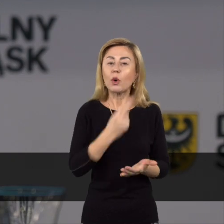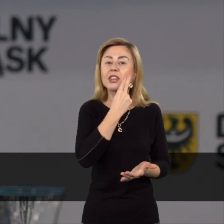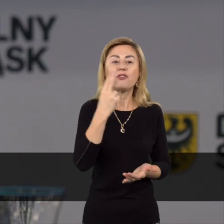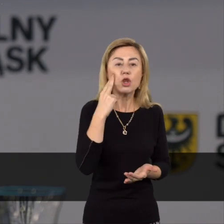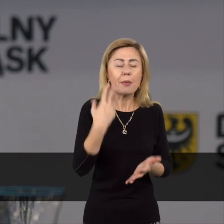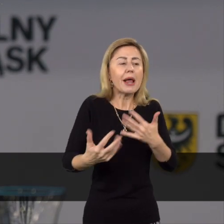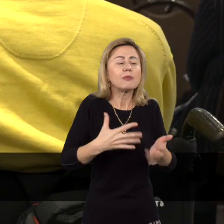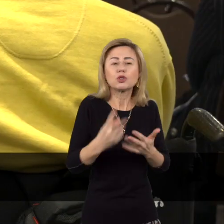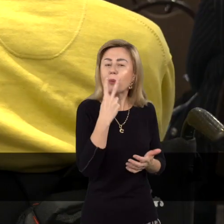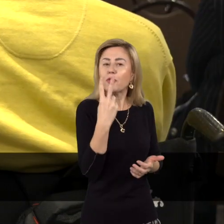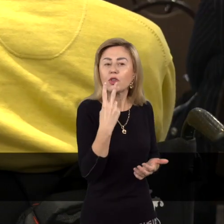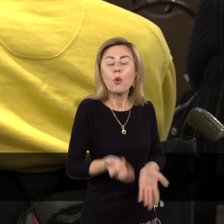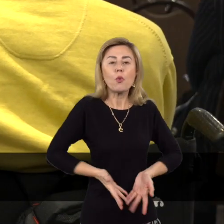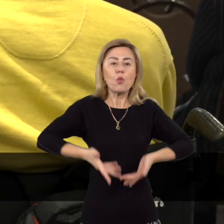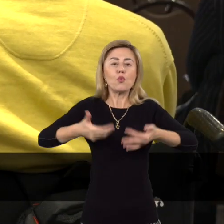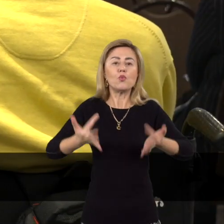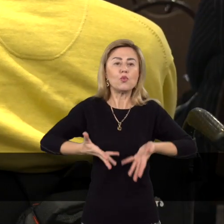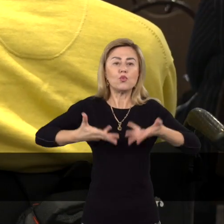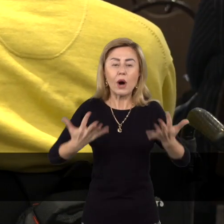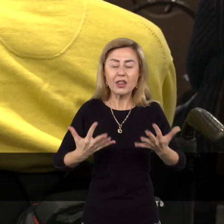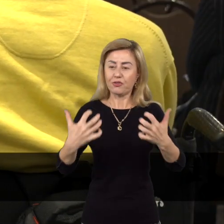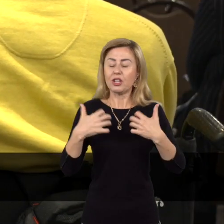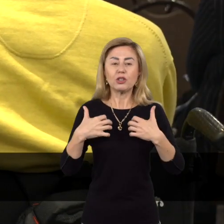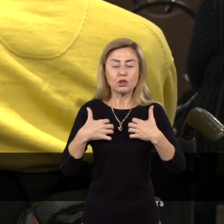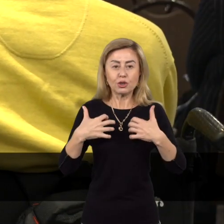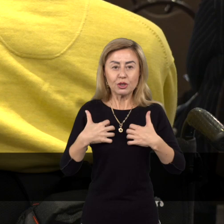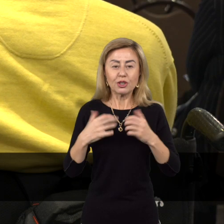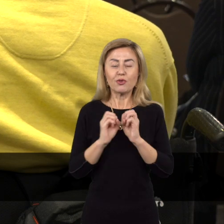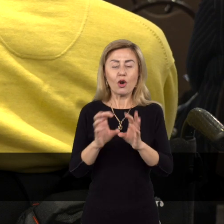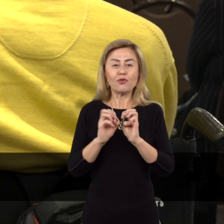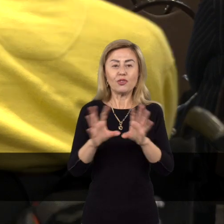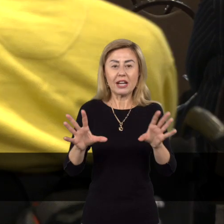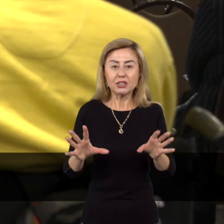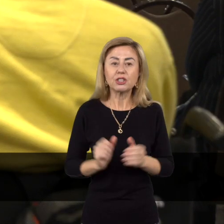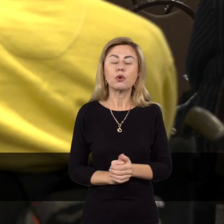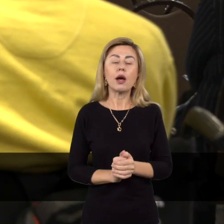i niewidomym łatwiej funkcjonowało się w przestrzeni publicznej,